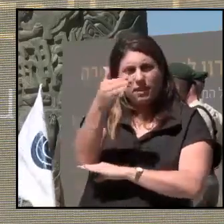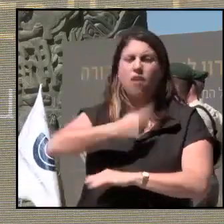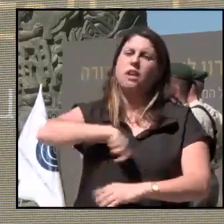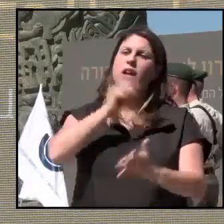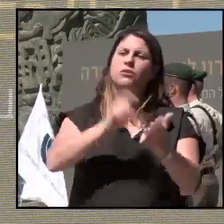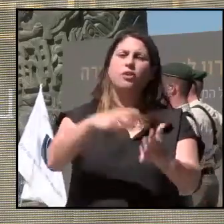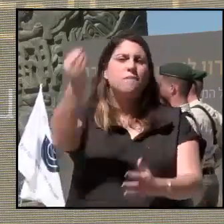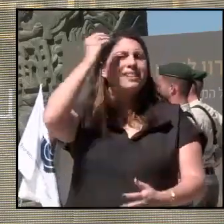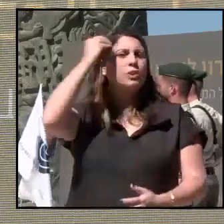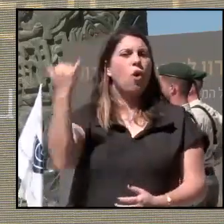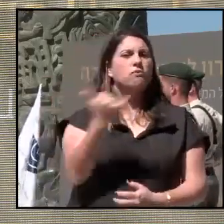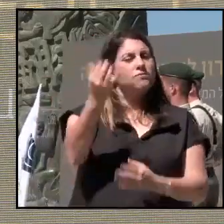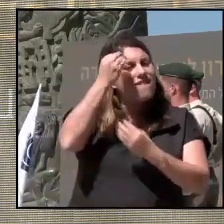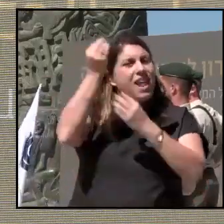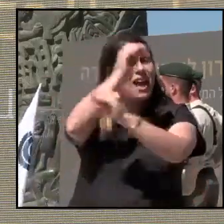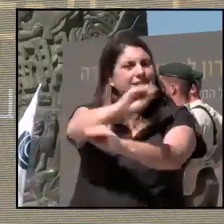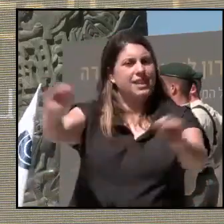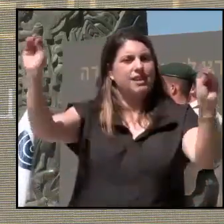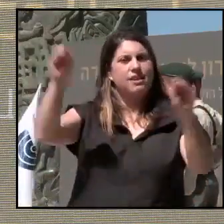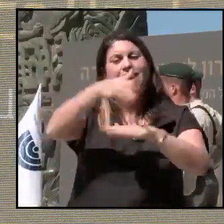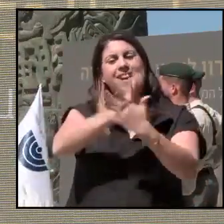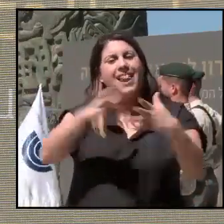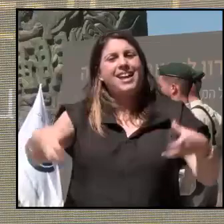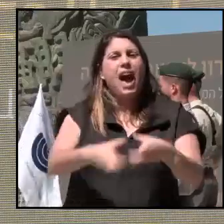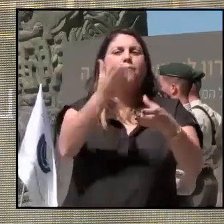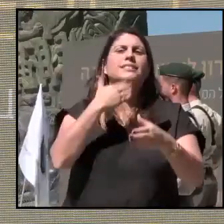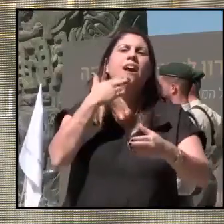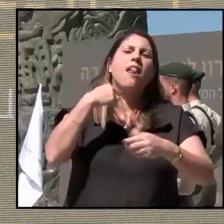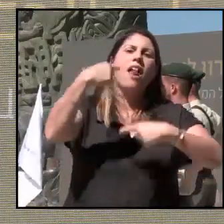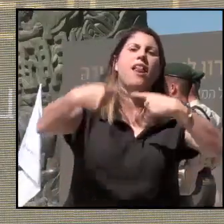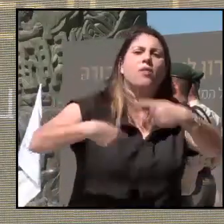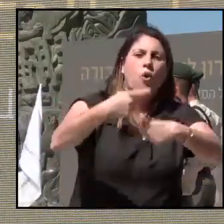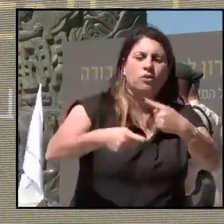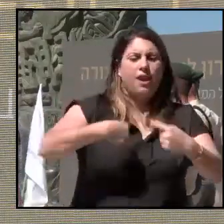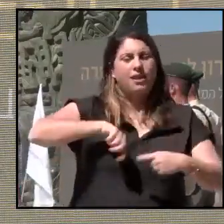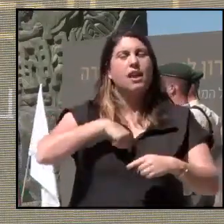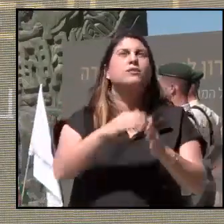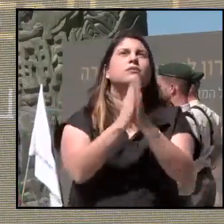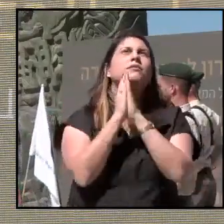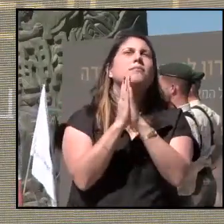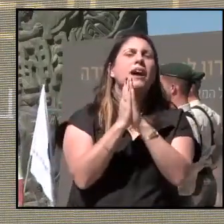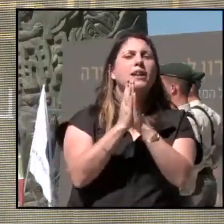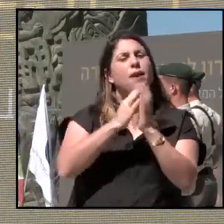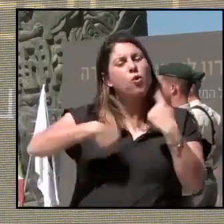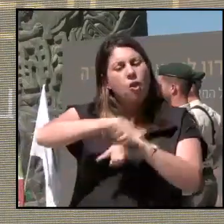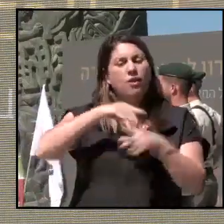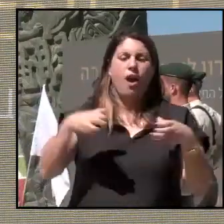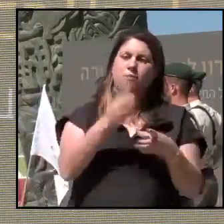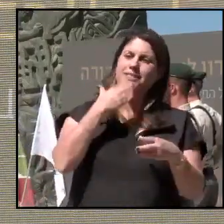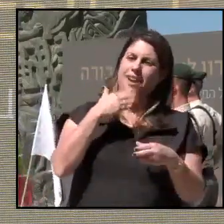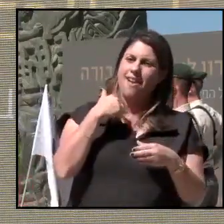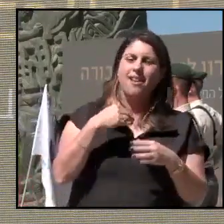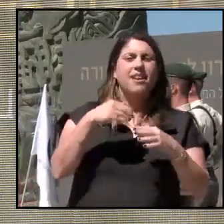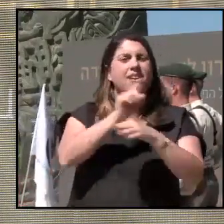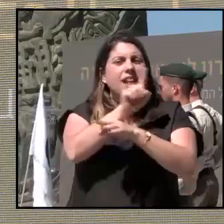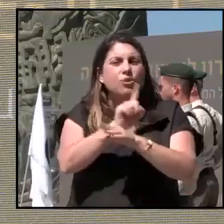נדרשים לזכור ולהזכיר זאת כחלק מעם ישראל לדורותיו. אנו מייחלים כולנו, עם ישראל והעולם כולו, ליום